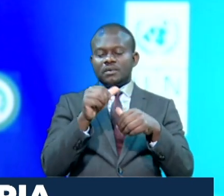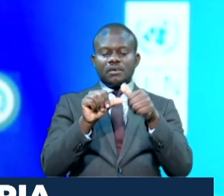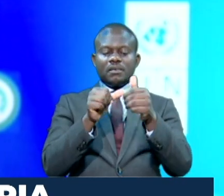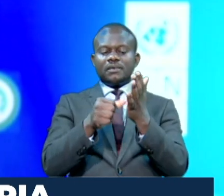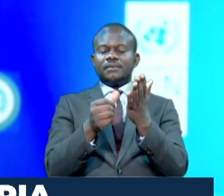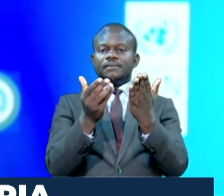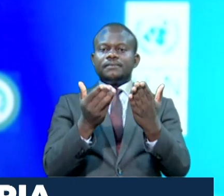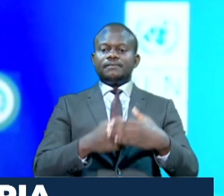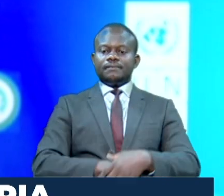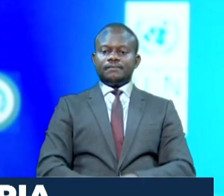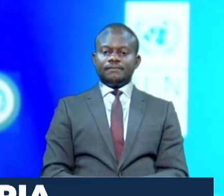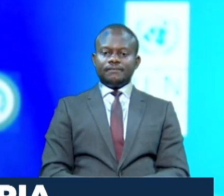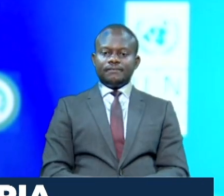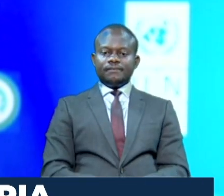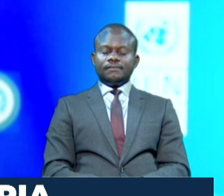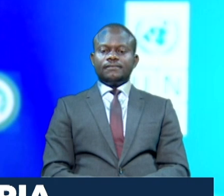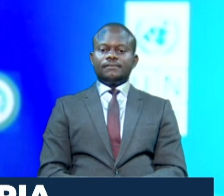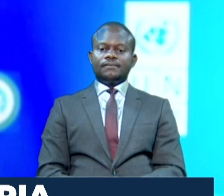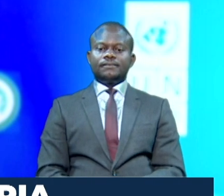That does not deliver